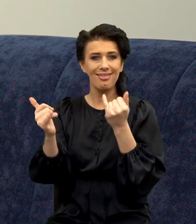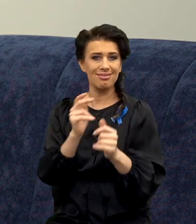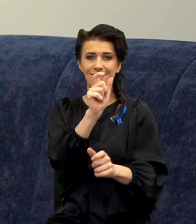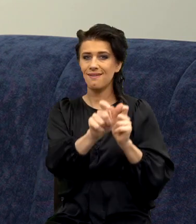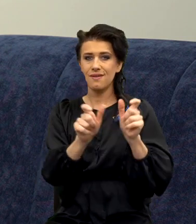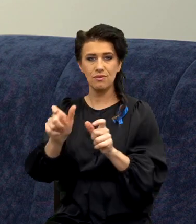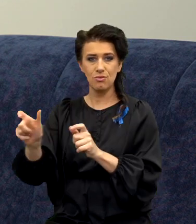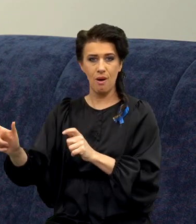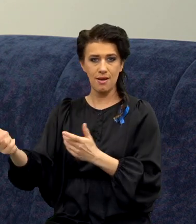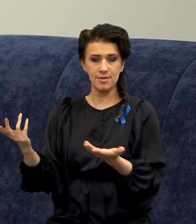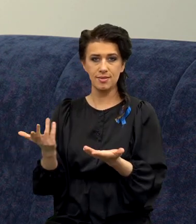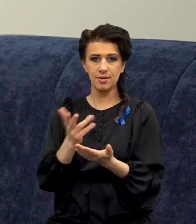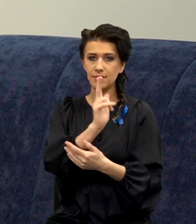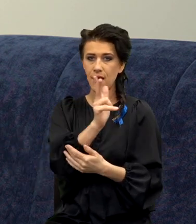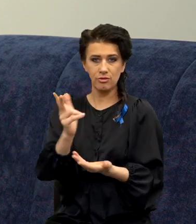mogą,